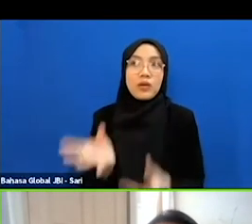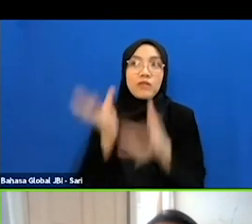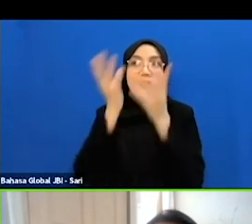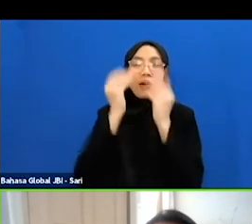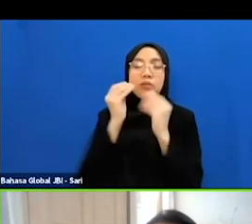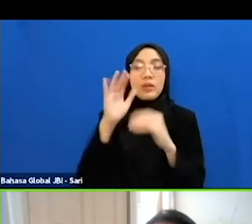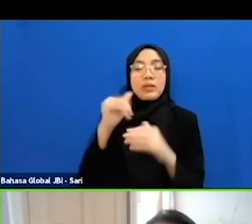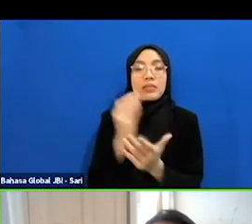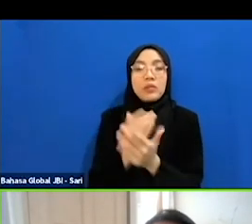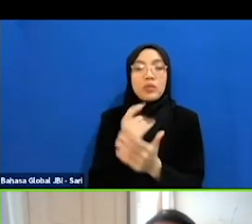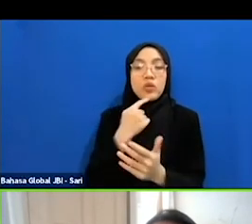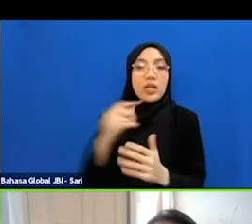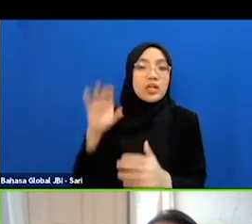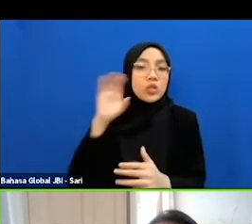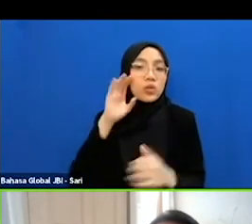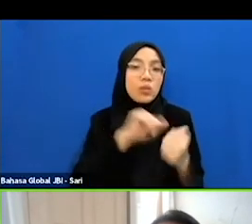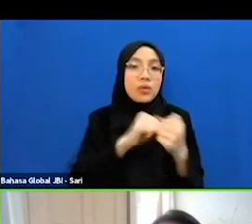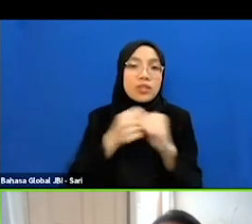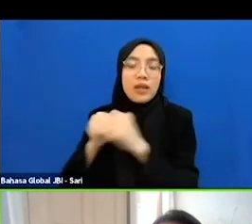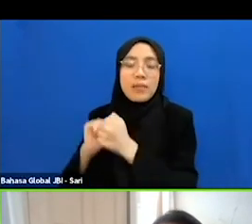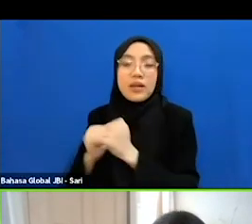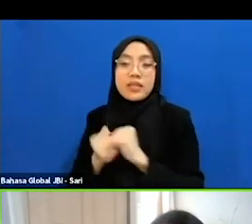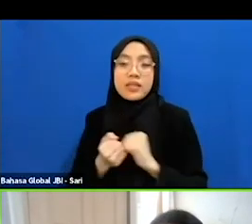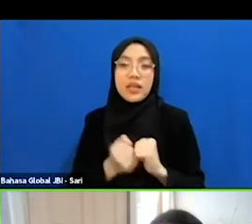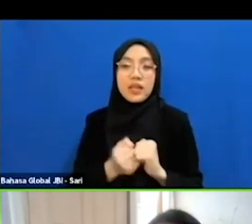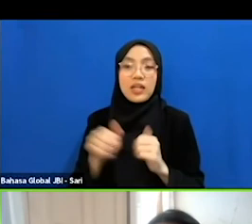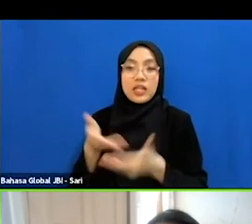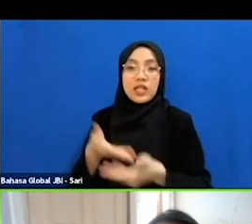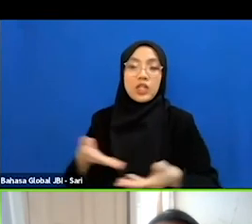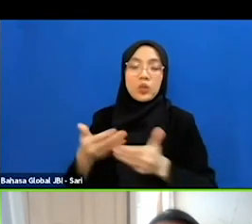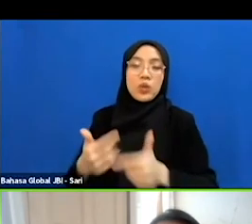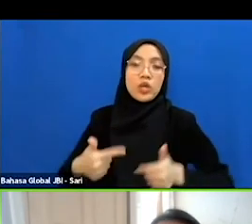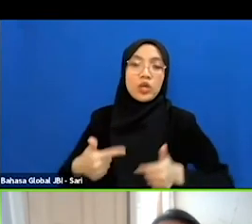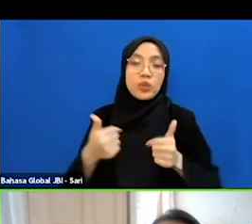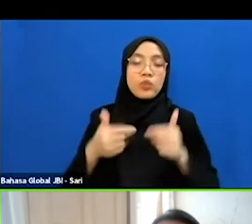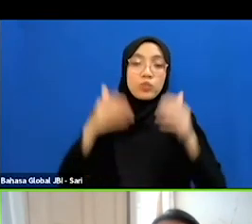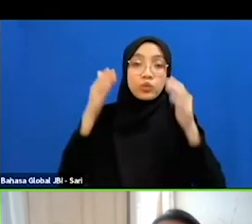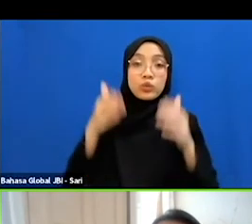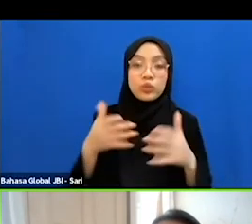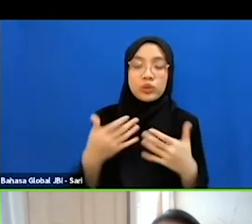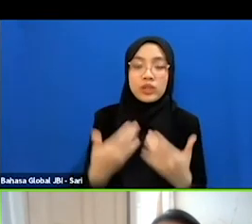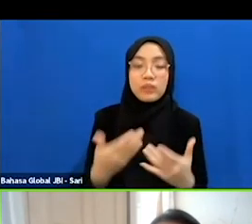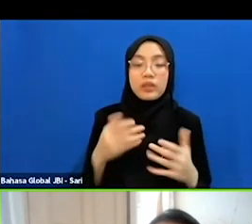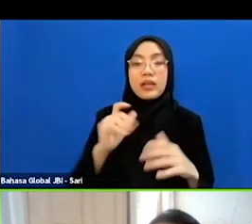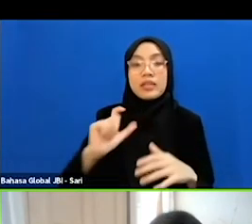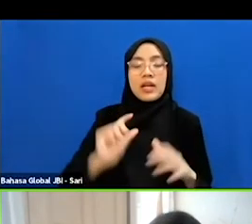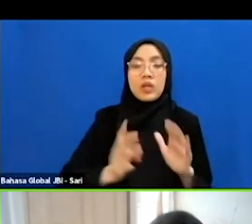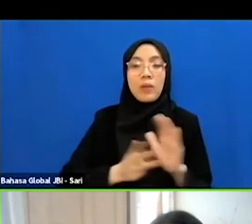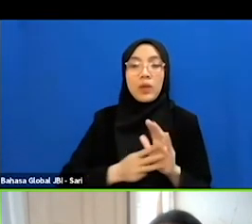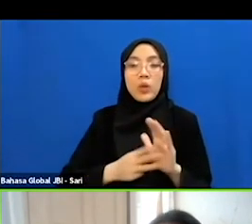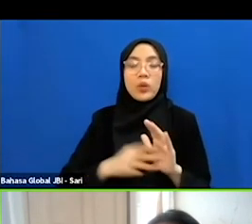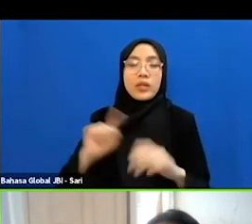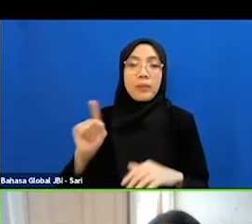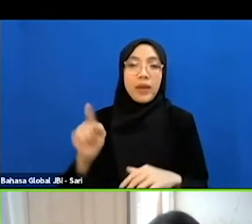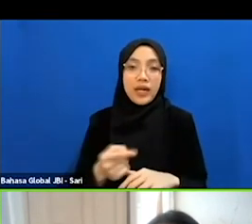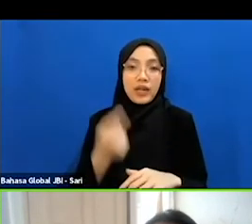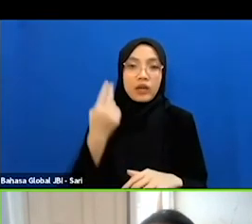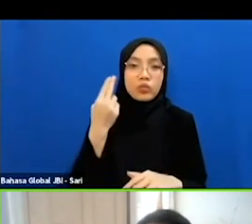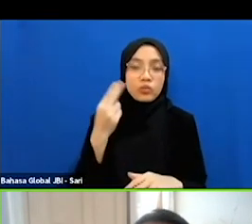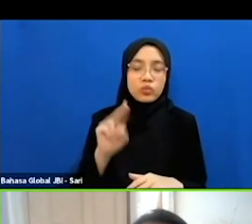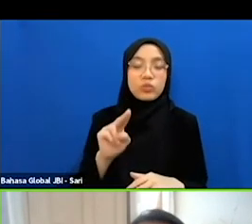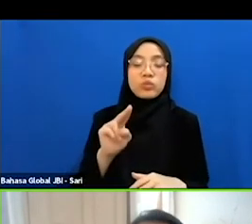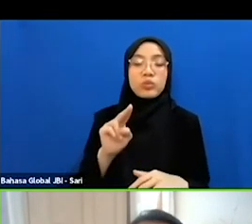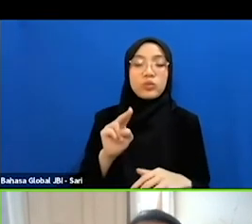isu-isu terkait dengan lingkungan hidup terutama dan juga metode yang diberikan itu dalam of